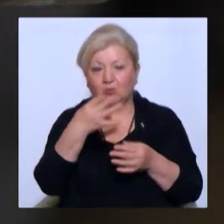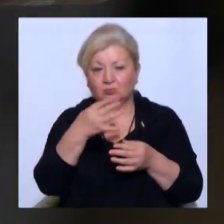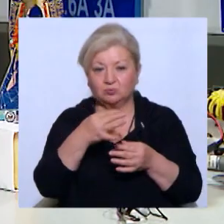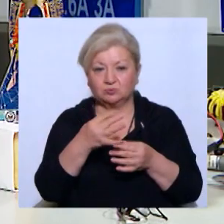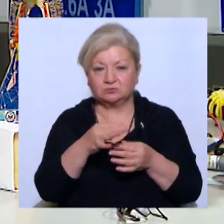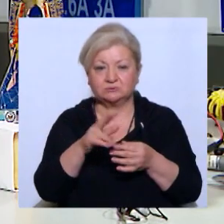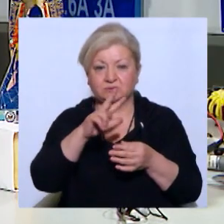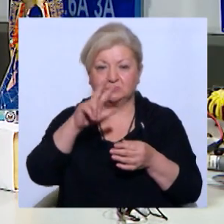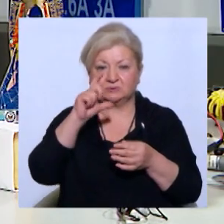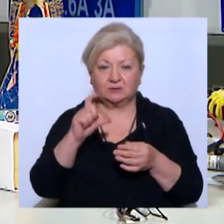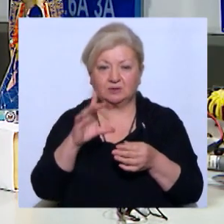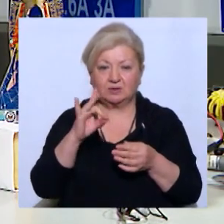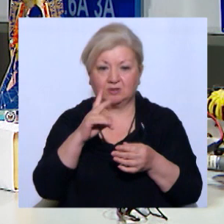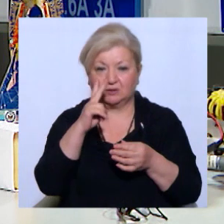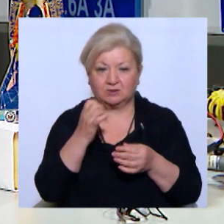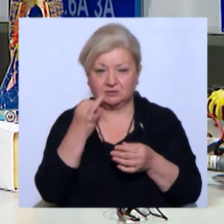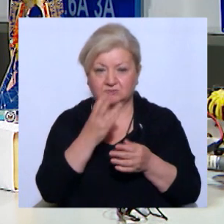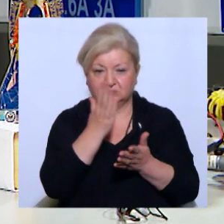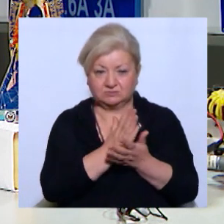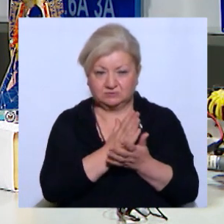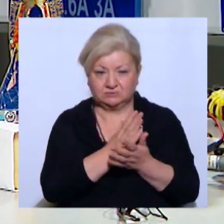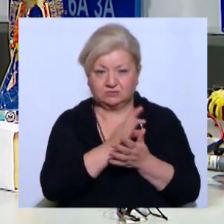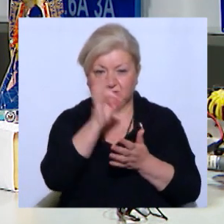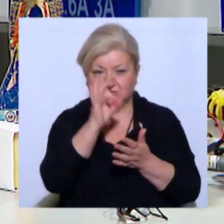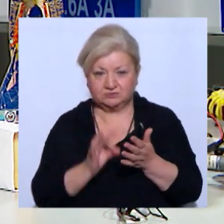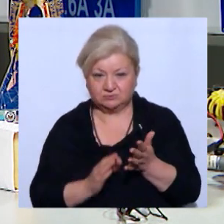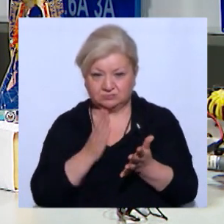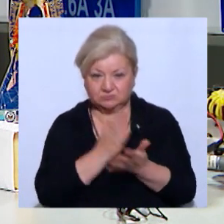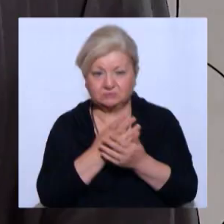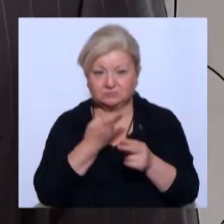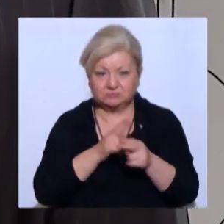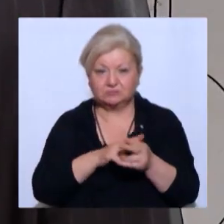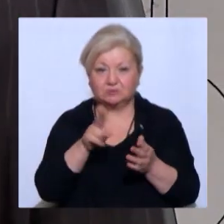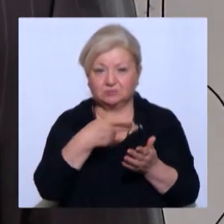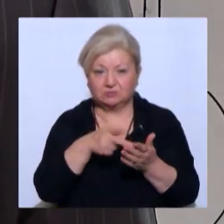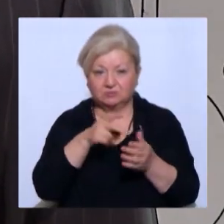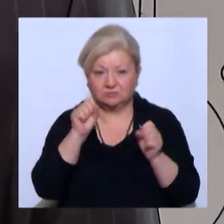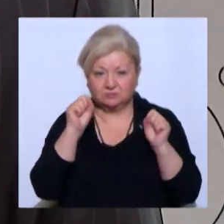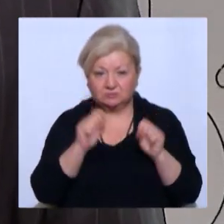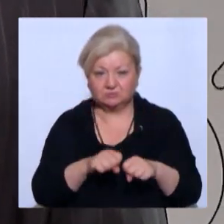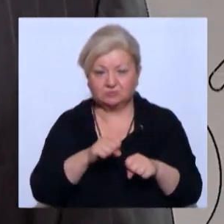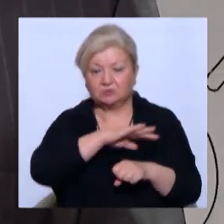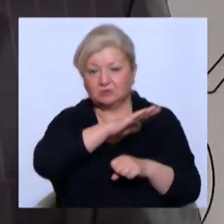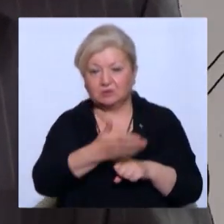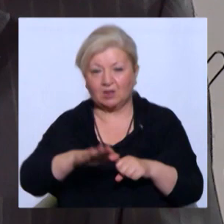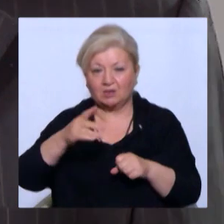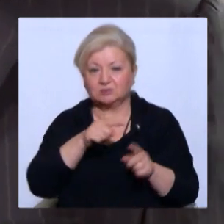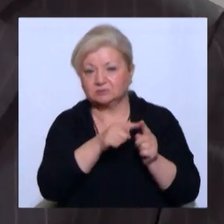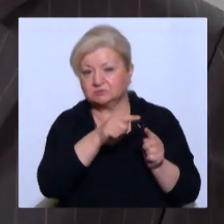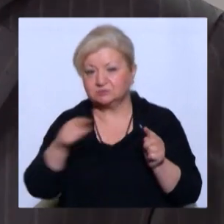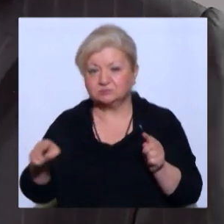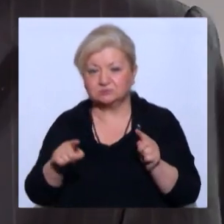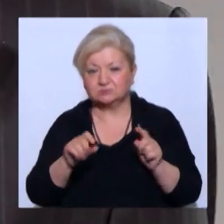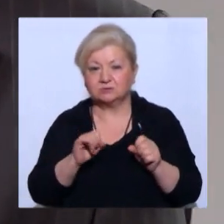მაშასადამე ვიანგარიშოთ დაახლოებით, რა იქნება ტალღის სიგრძე. ნუ 340 მეტრის თუ ჩავთვლით